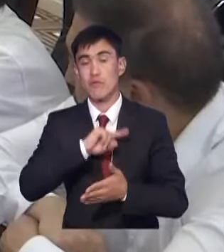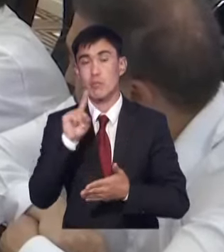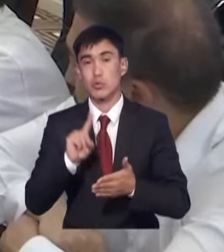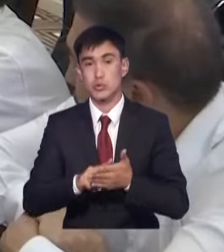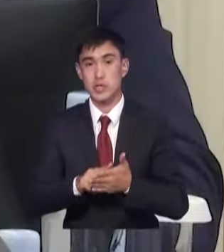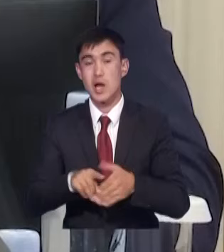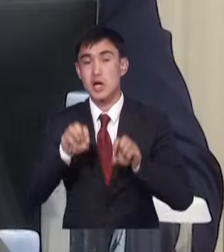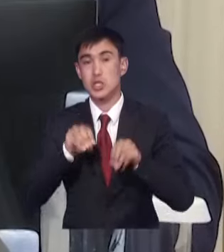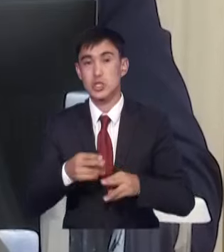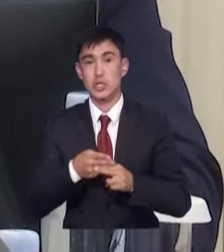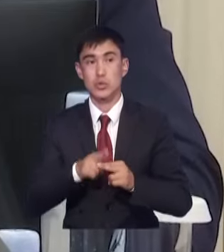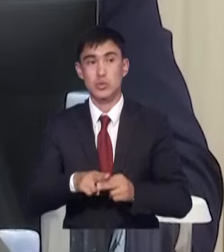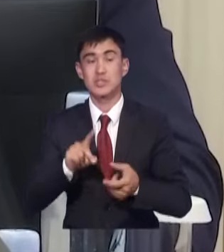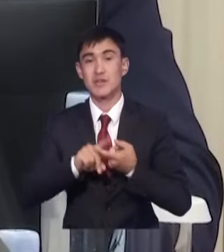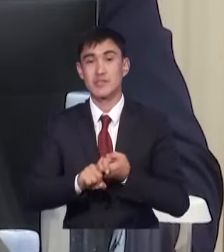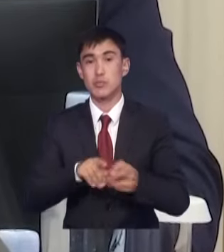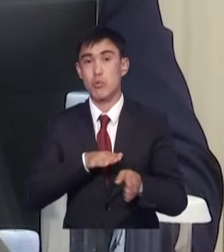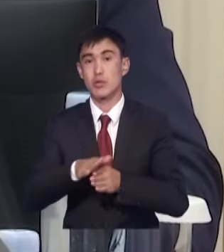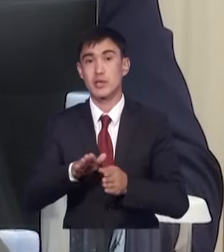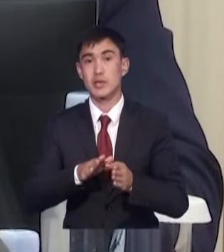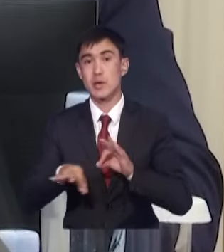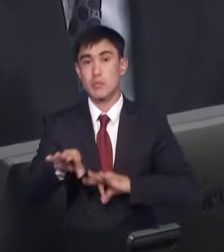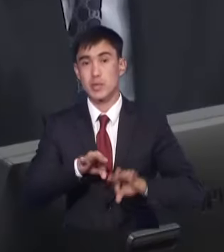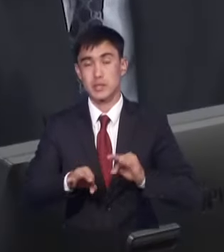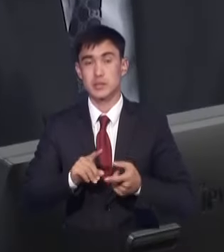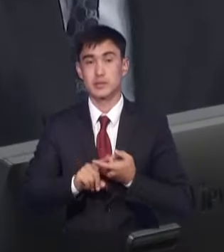вопросов от решения которых зависит полная реализация